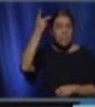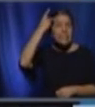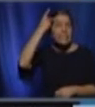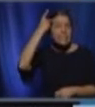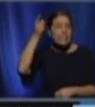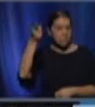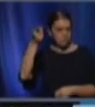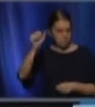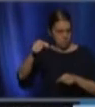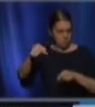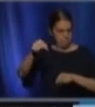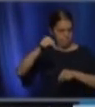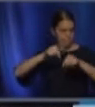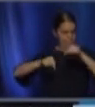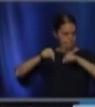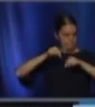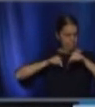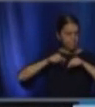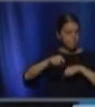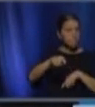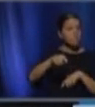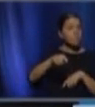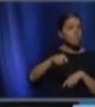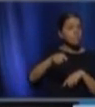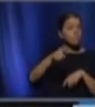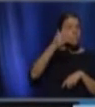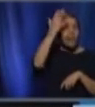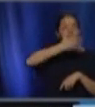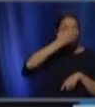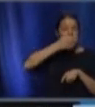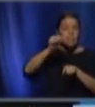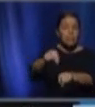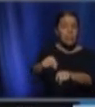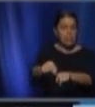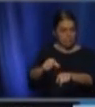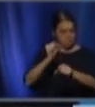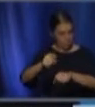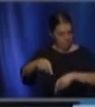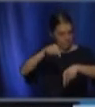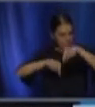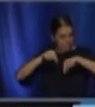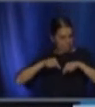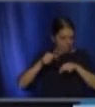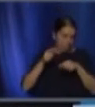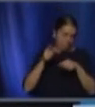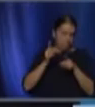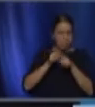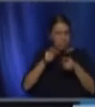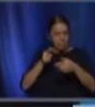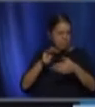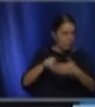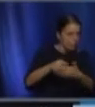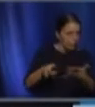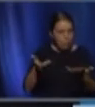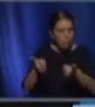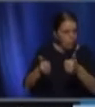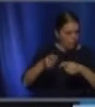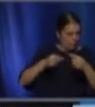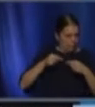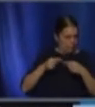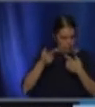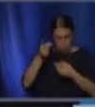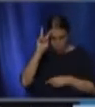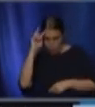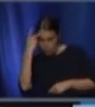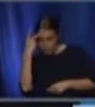des secteurs qui sont trop dans le rouge pourraient ne pas avoir le droit de faire du porte-à-porte? Mais moi, je pense qu'avec le protocole qui a été mis